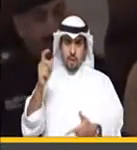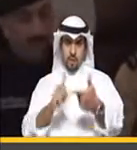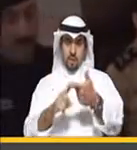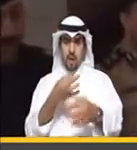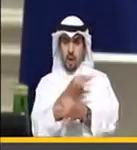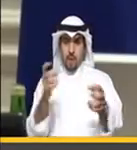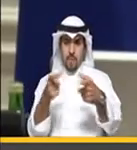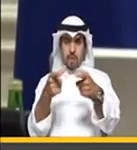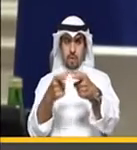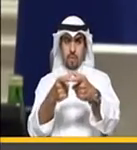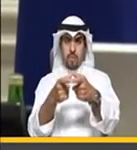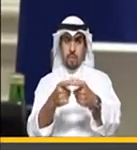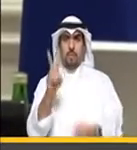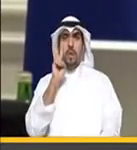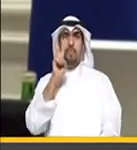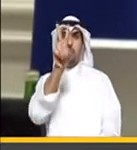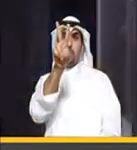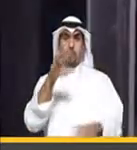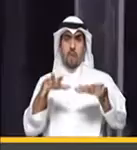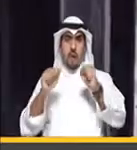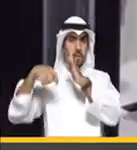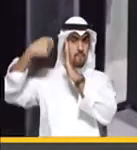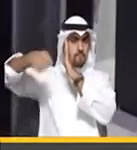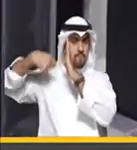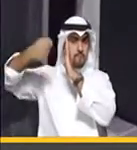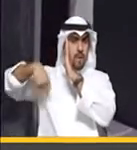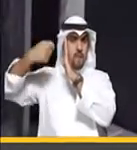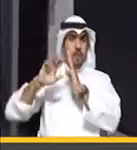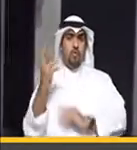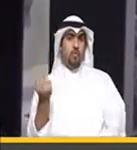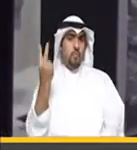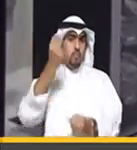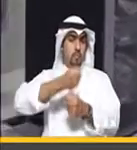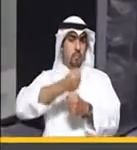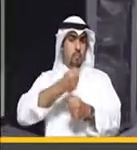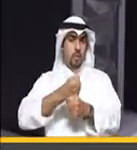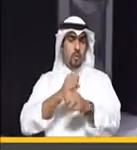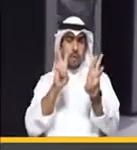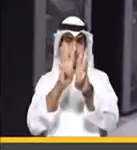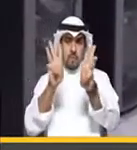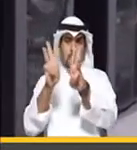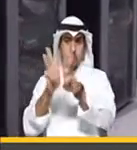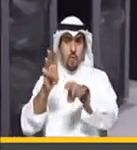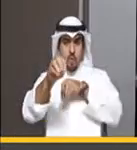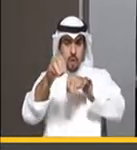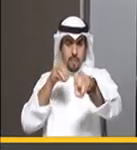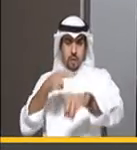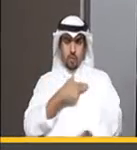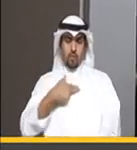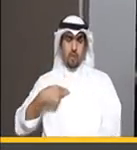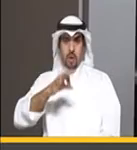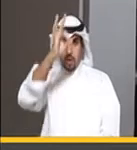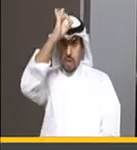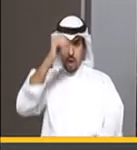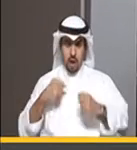حيث شاهد فيلماً تسجيلياً عن مشروع الموقع الاحتياطي البديل للحاسب الرئيسي ومراحل